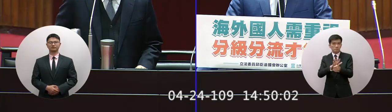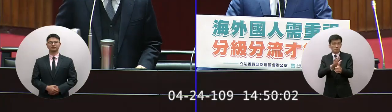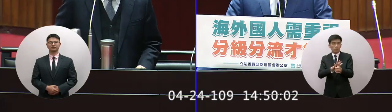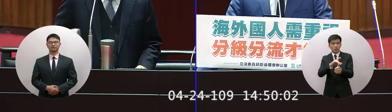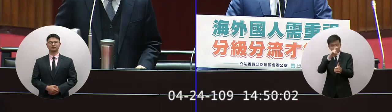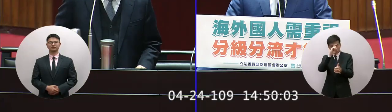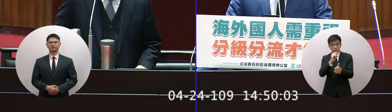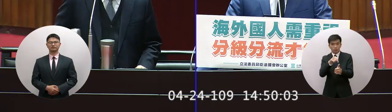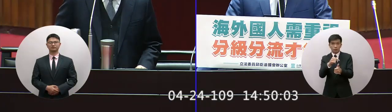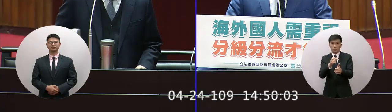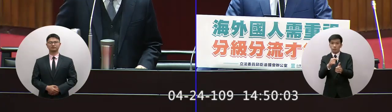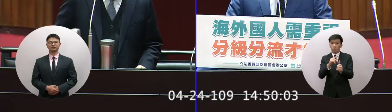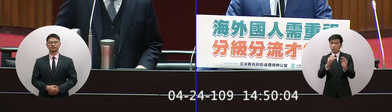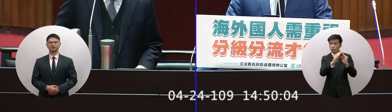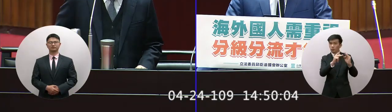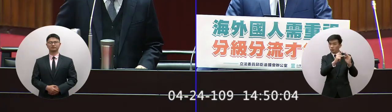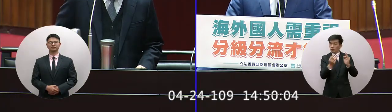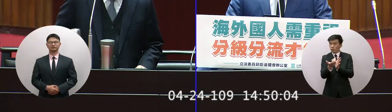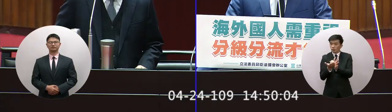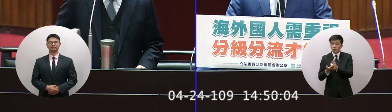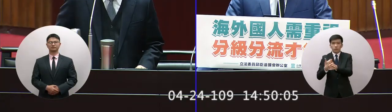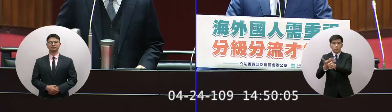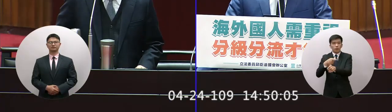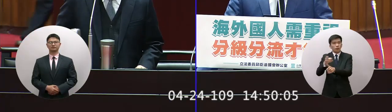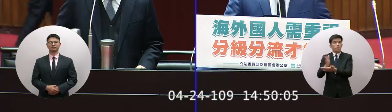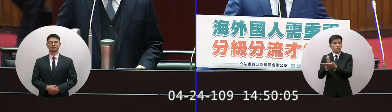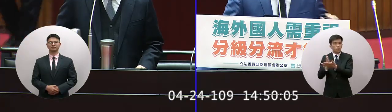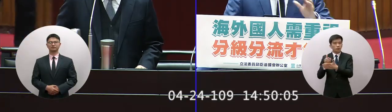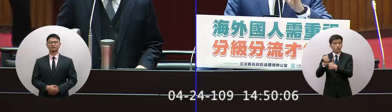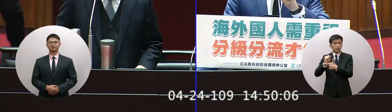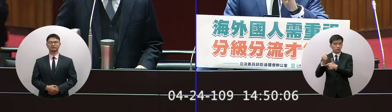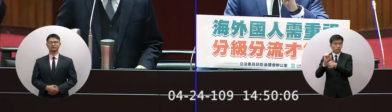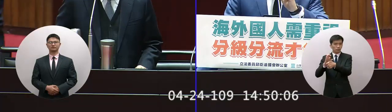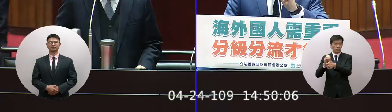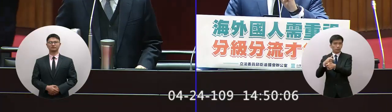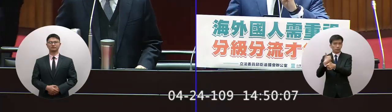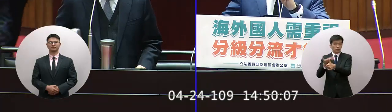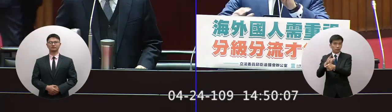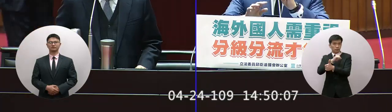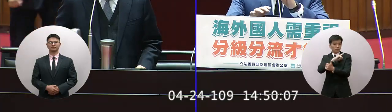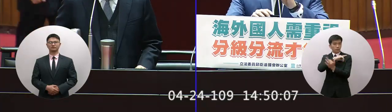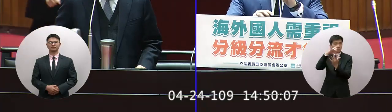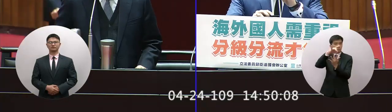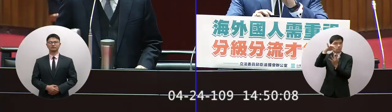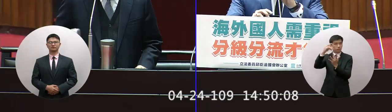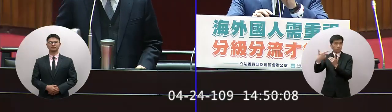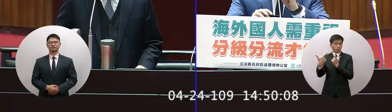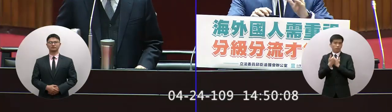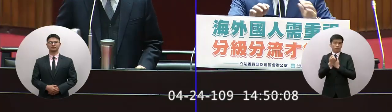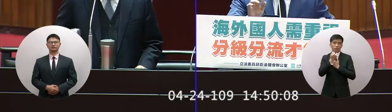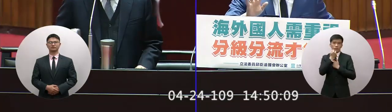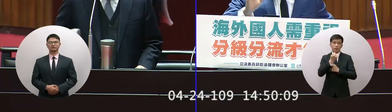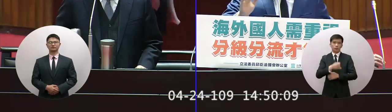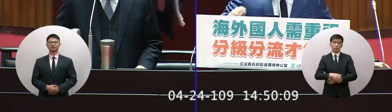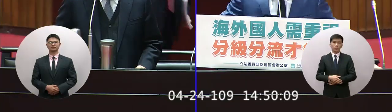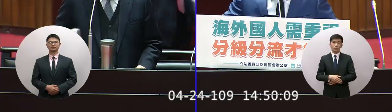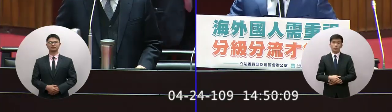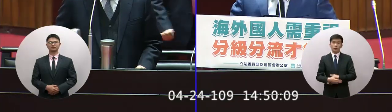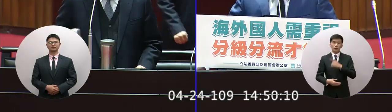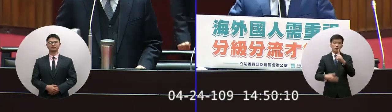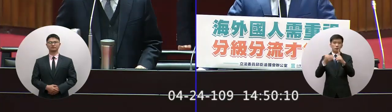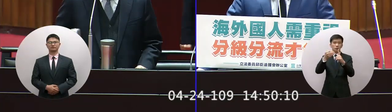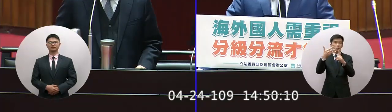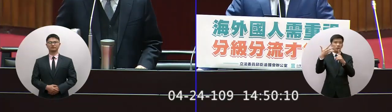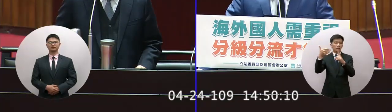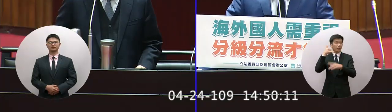平等，让他这个中小企业可以比较准确的去选择他适合的这个纾困方式，1988